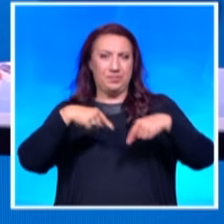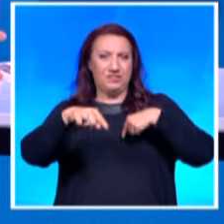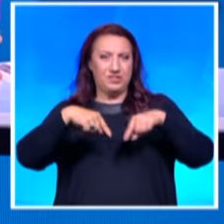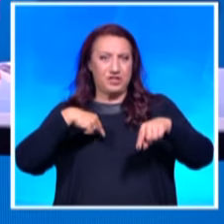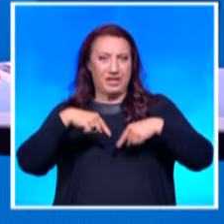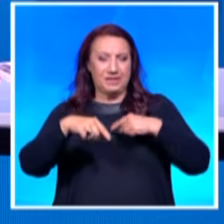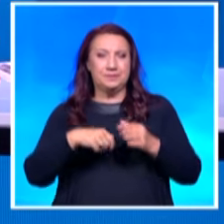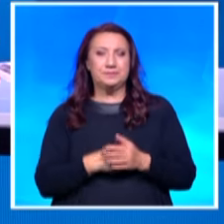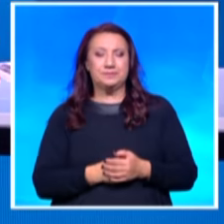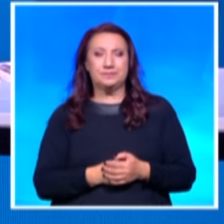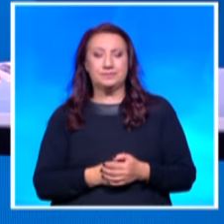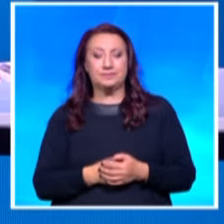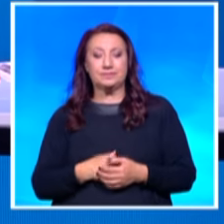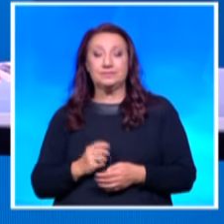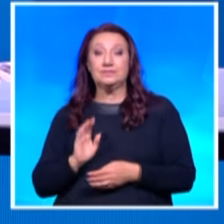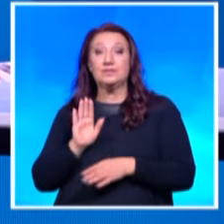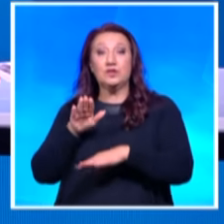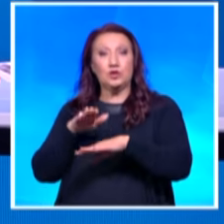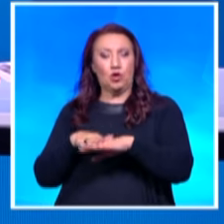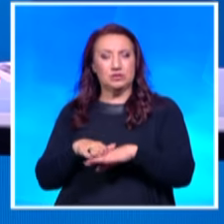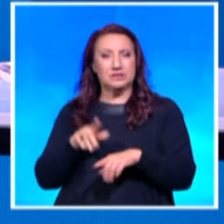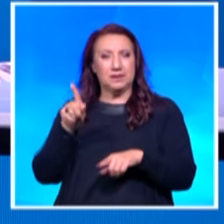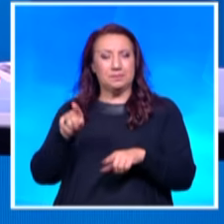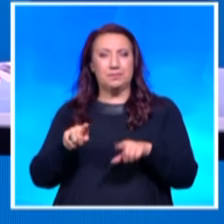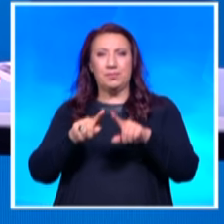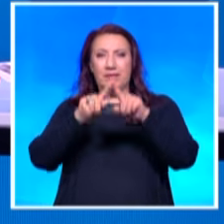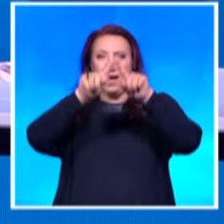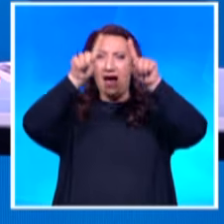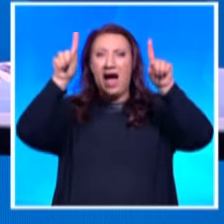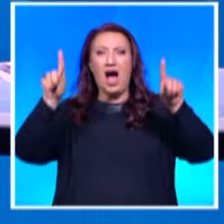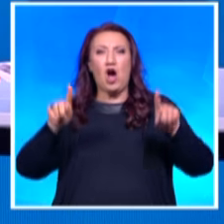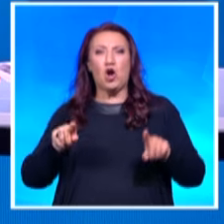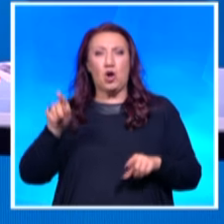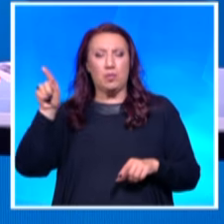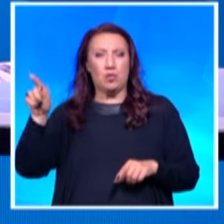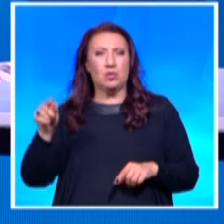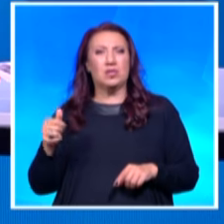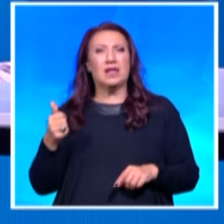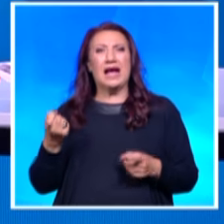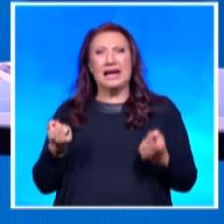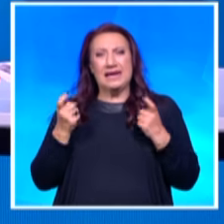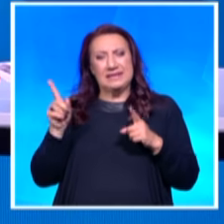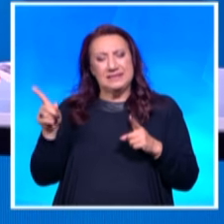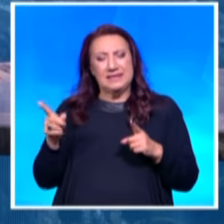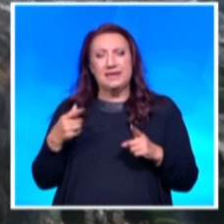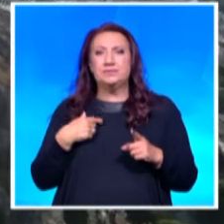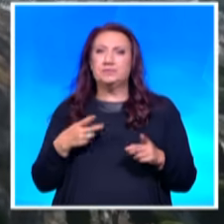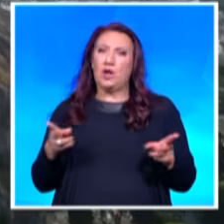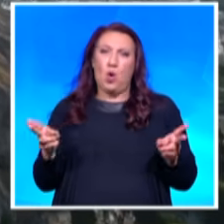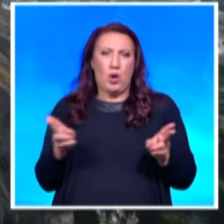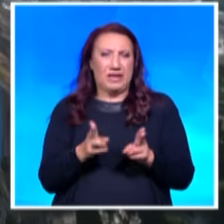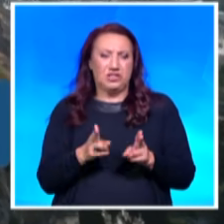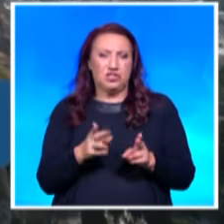Достъпът до Акропола на Атина ще бъде ограничен. Причината – да бъде опазен като световен паметник на културата.